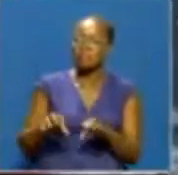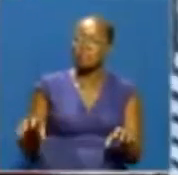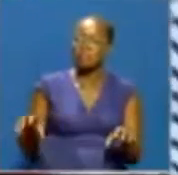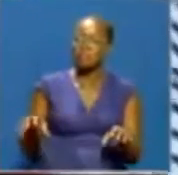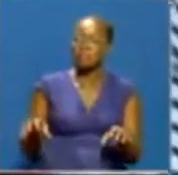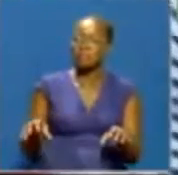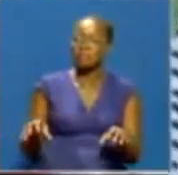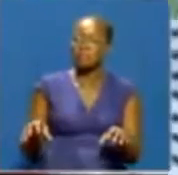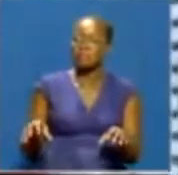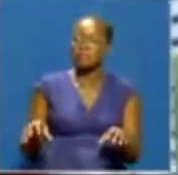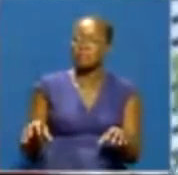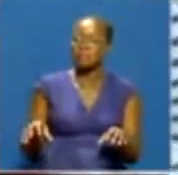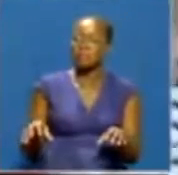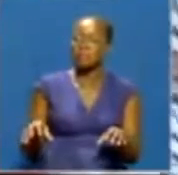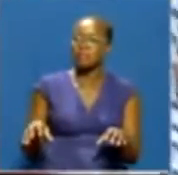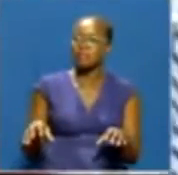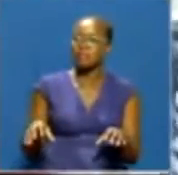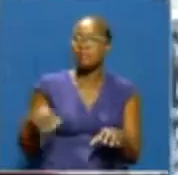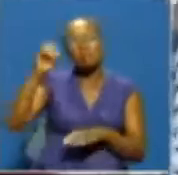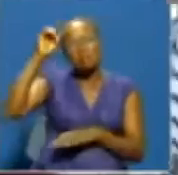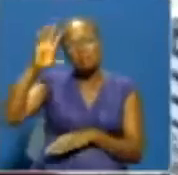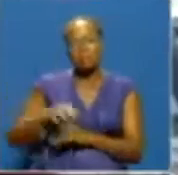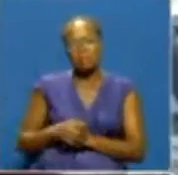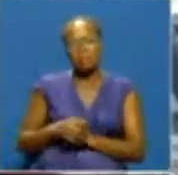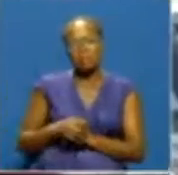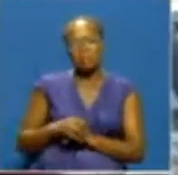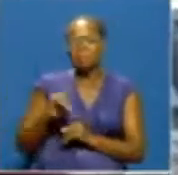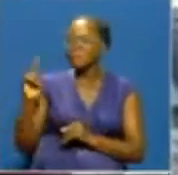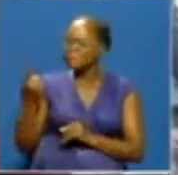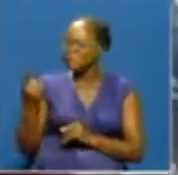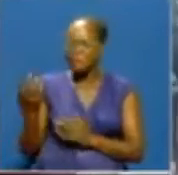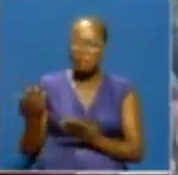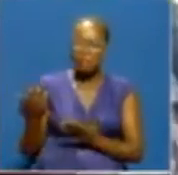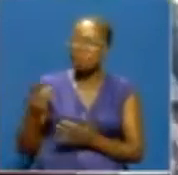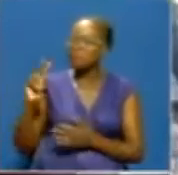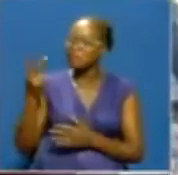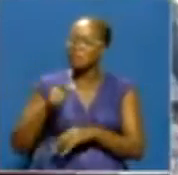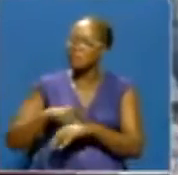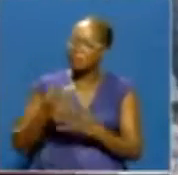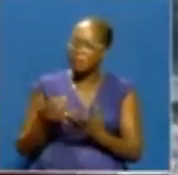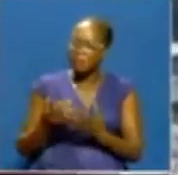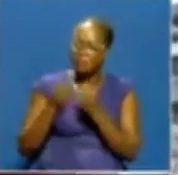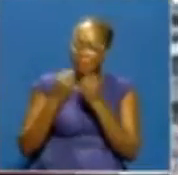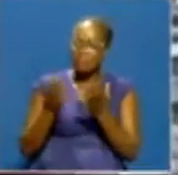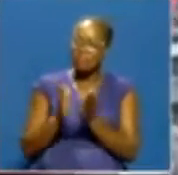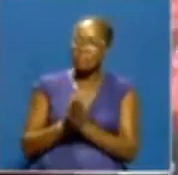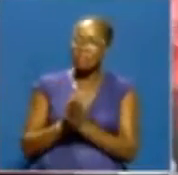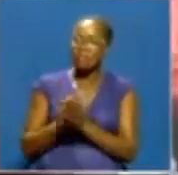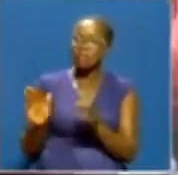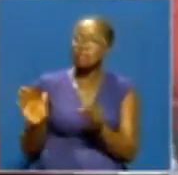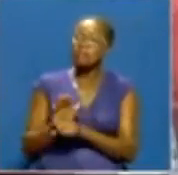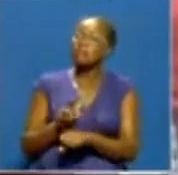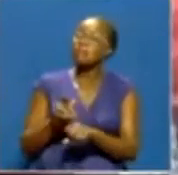sokoni. Mimi nashangaa na hii moto, manake si ya kwanza wala si ya pili. Na mara nyingi moto ikitokelezea huwa inatokelezea tu usiku wa